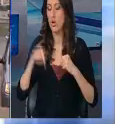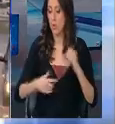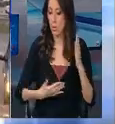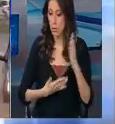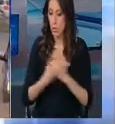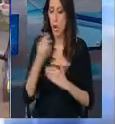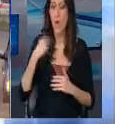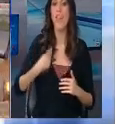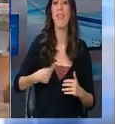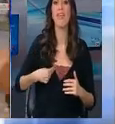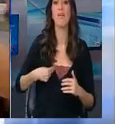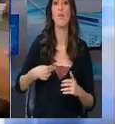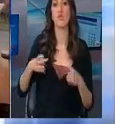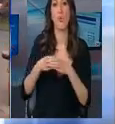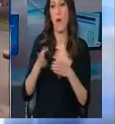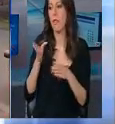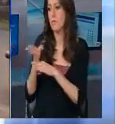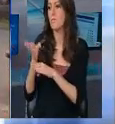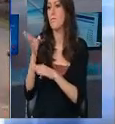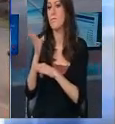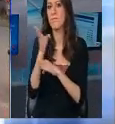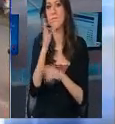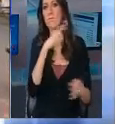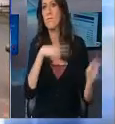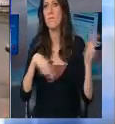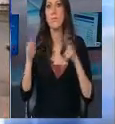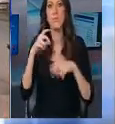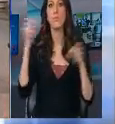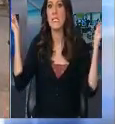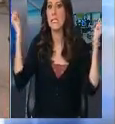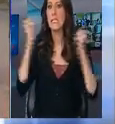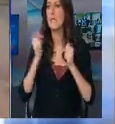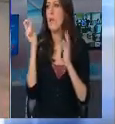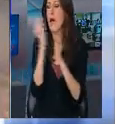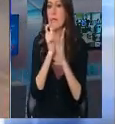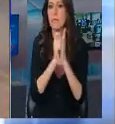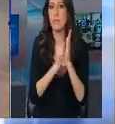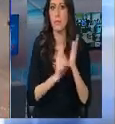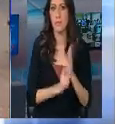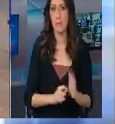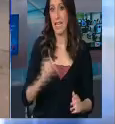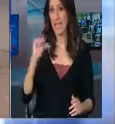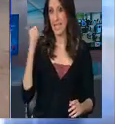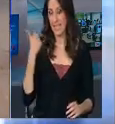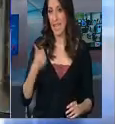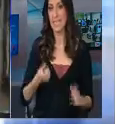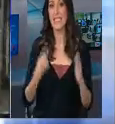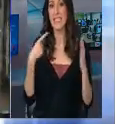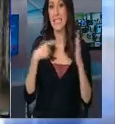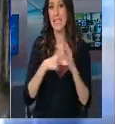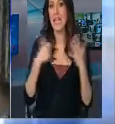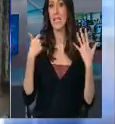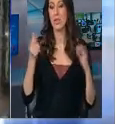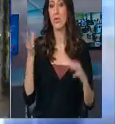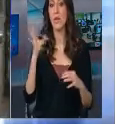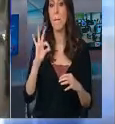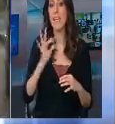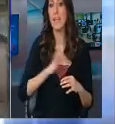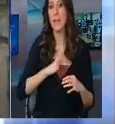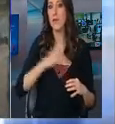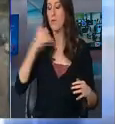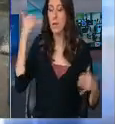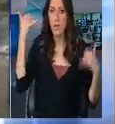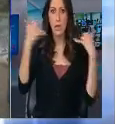το πρωί στα σημεία που επλήγησαν, ενώ μέχρι το μεσημέρι η πυροσβεστική υπηρεσία δέχτηκε συνολικά πάνω από 1.650 κλήσεις